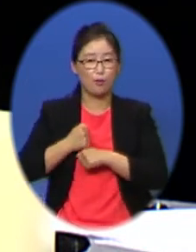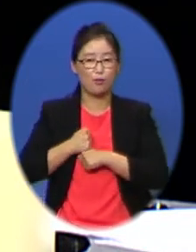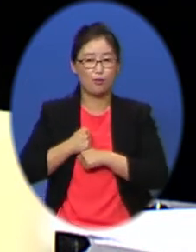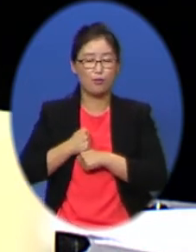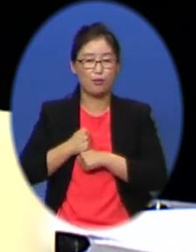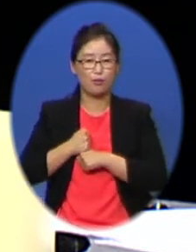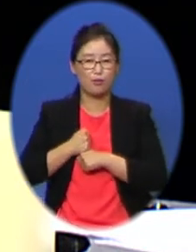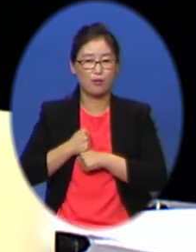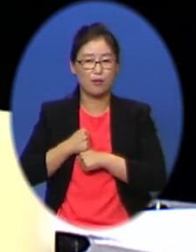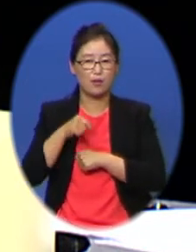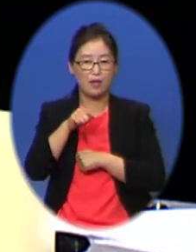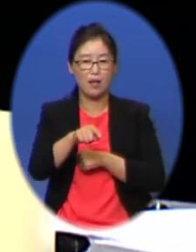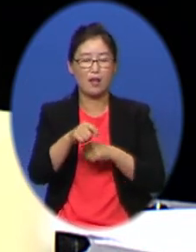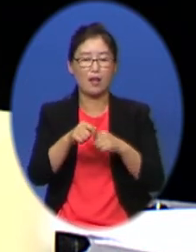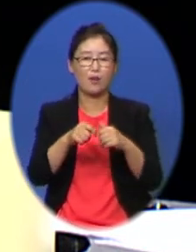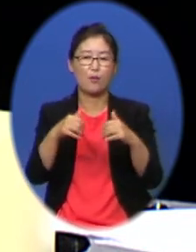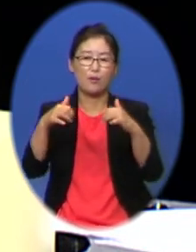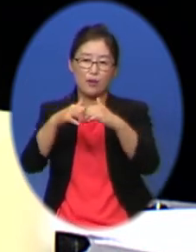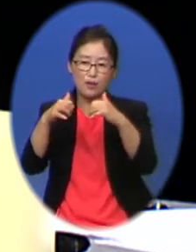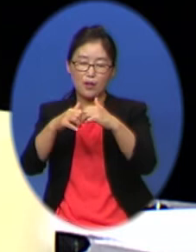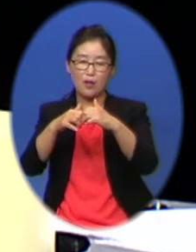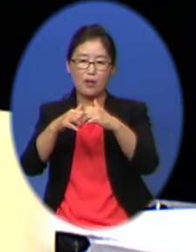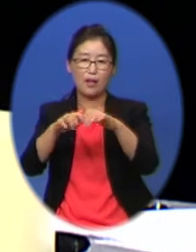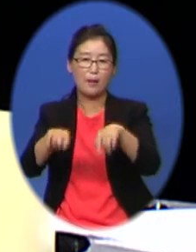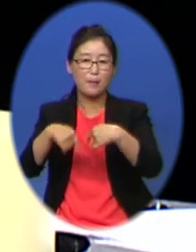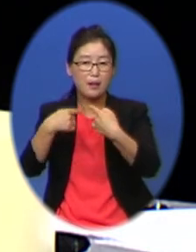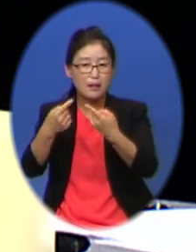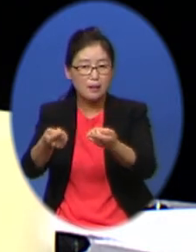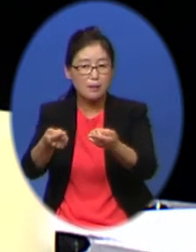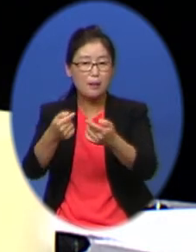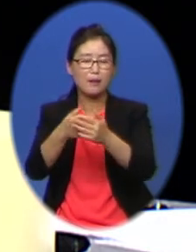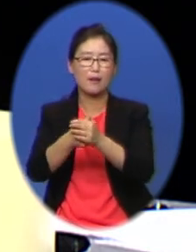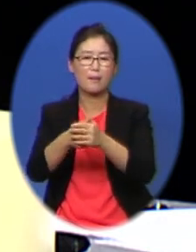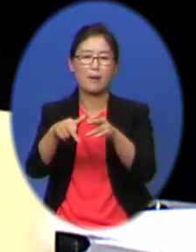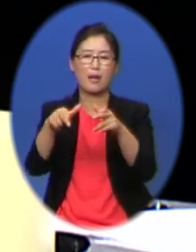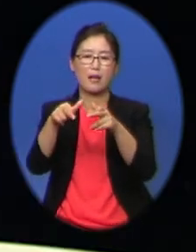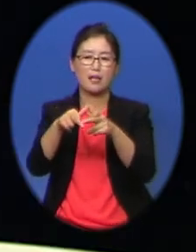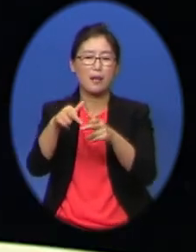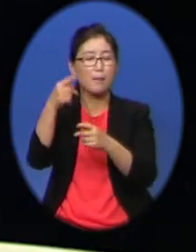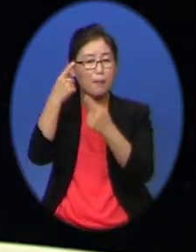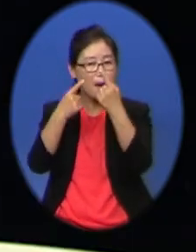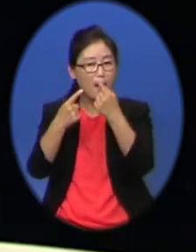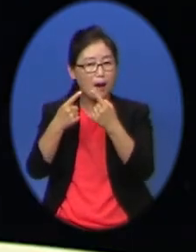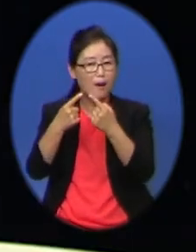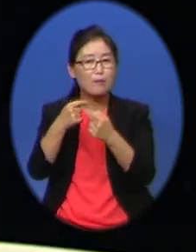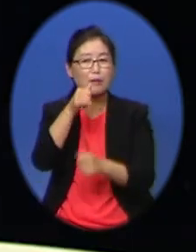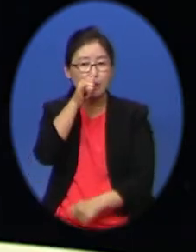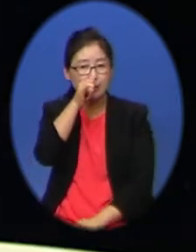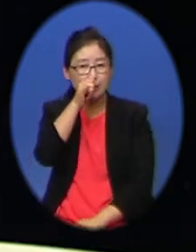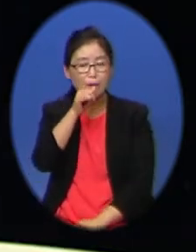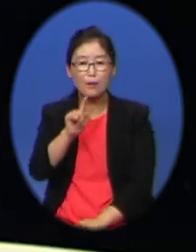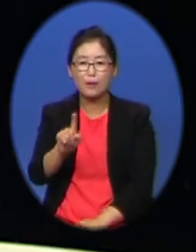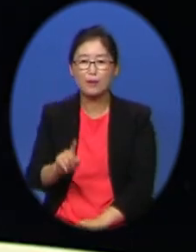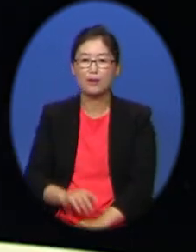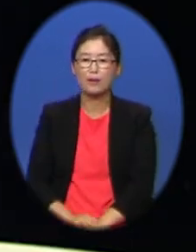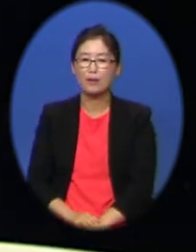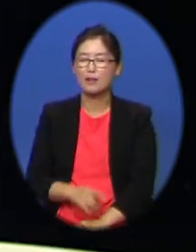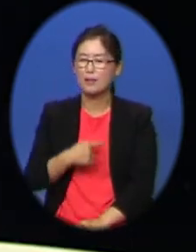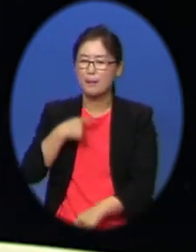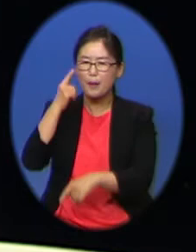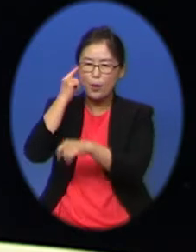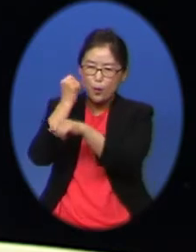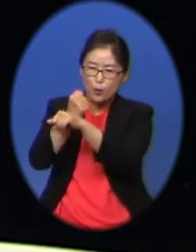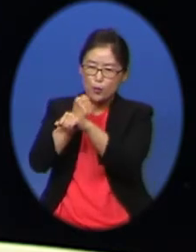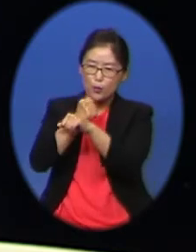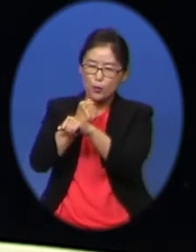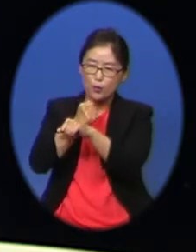참여하셨다가 장애를 입으신 분들을 많이 보셨을 것 같은데 어떠신가요? 아, 제가 속한 연구회에 예. 지금 장애